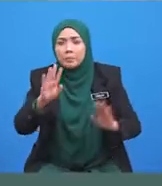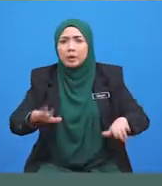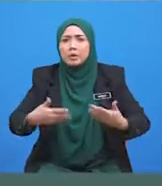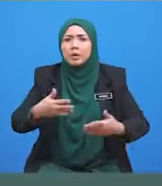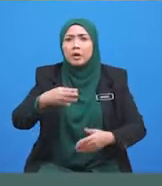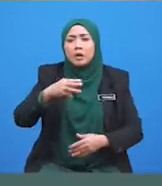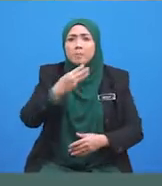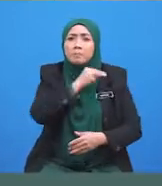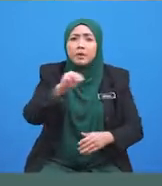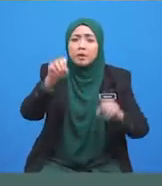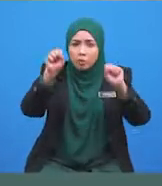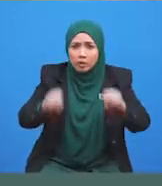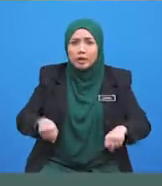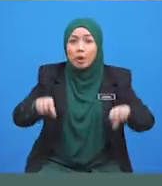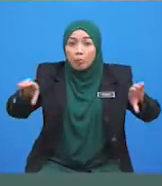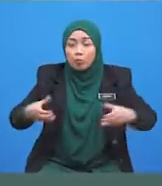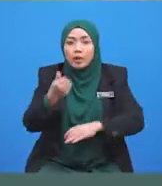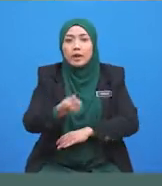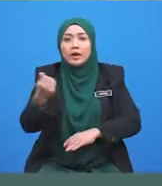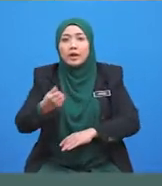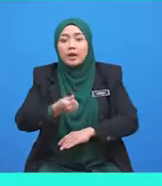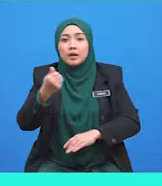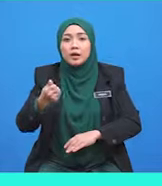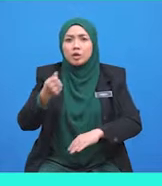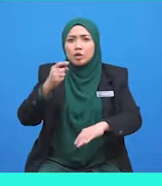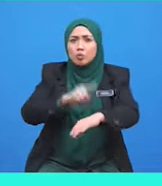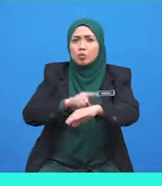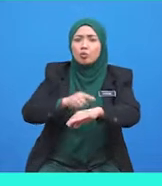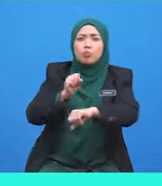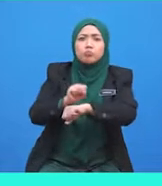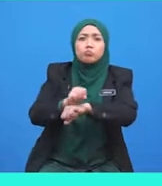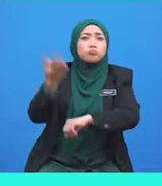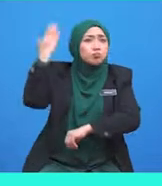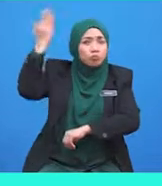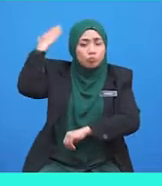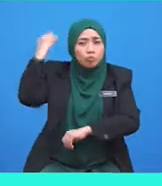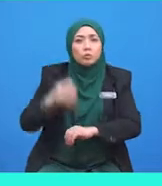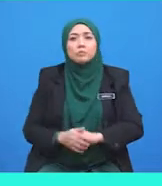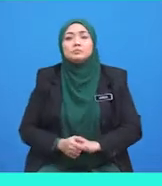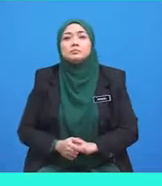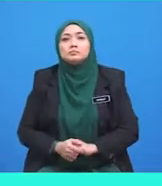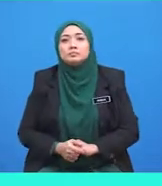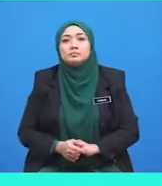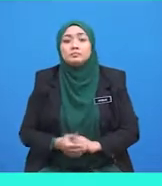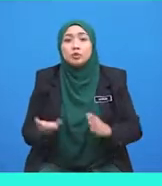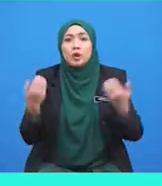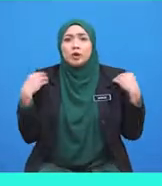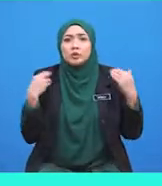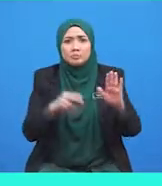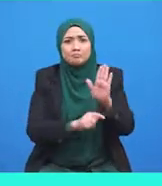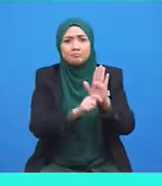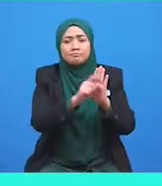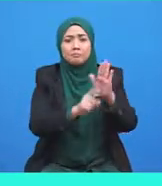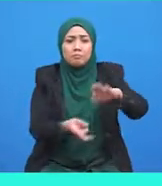peralatan ketika zaman batu. Pertama, penciptaan peralatan ini disebabkan oleh peningkatan